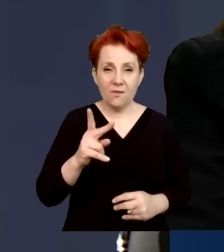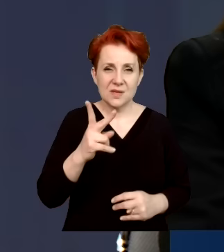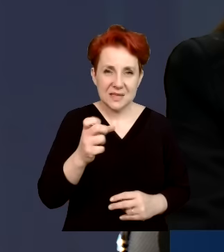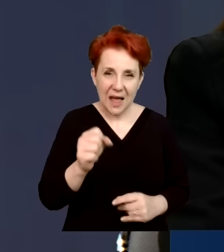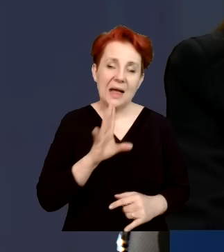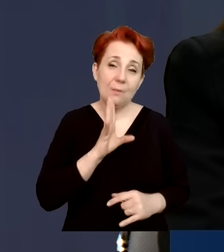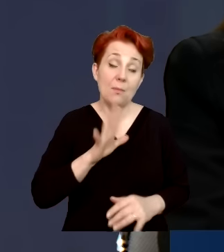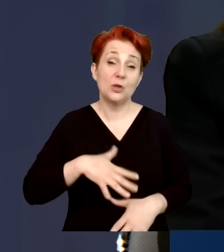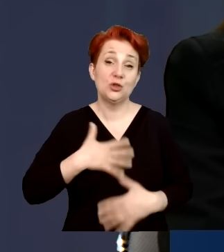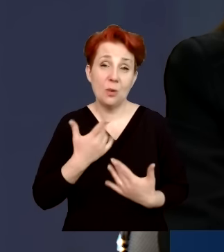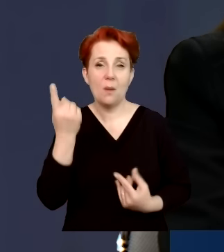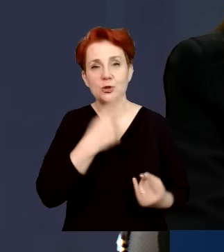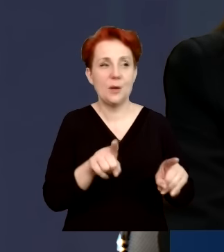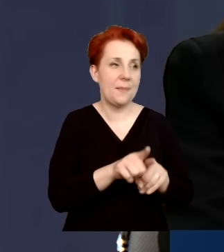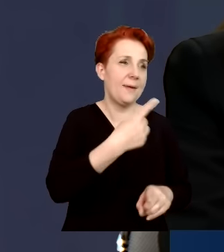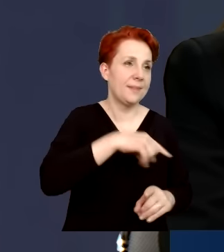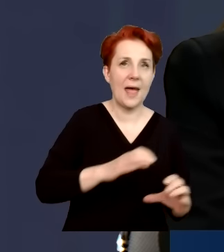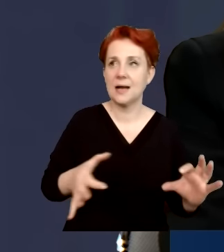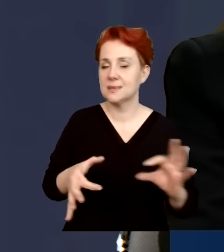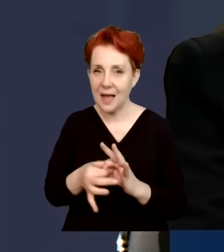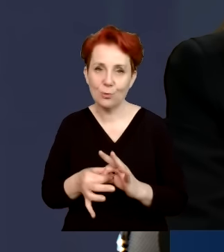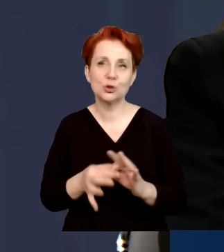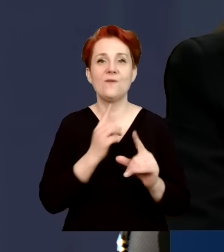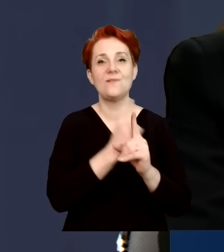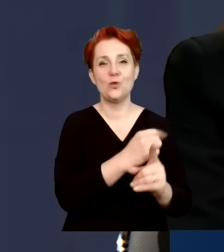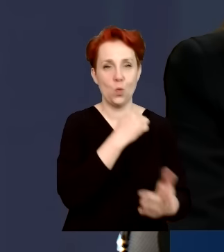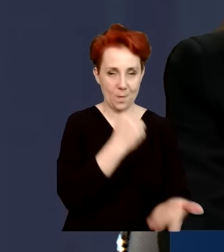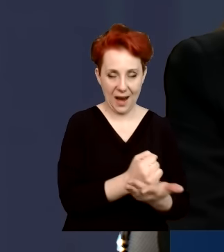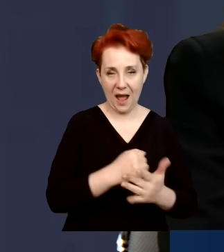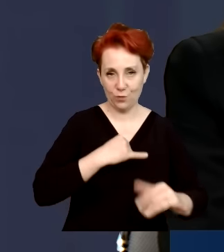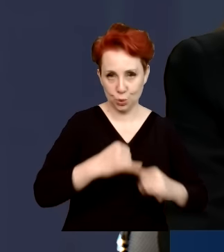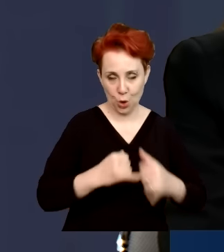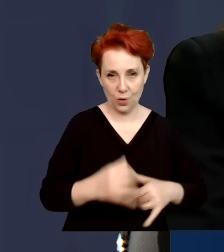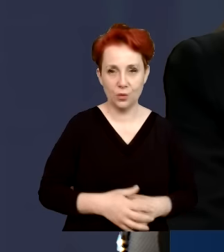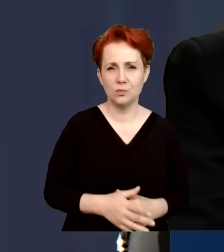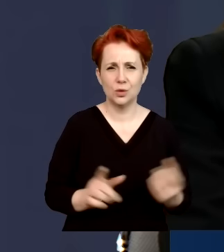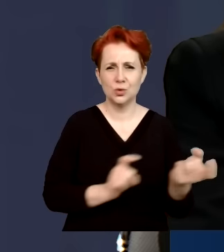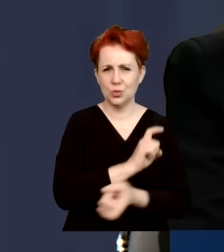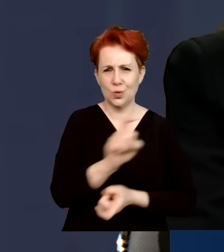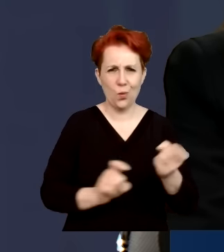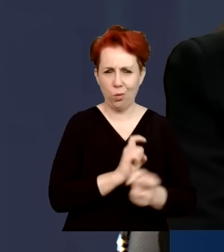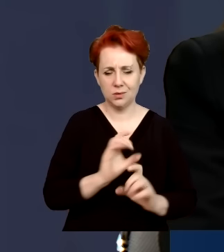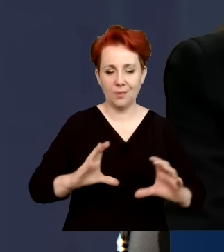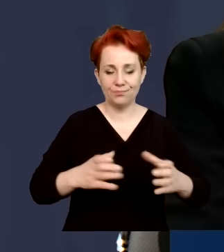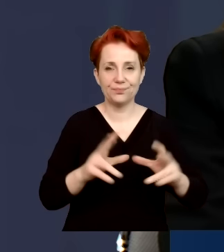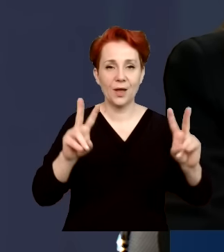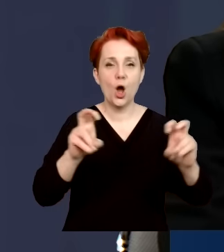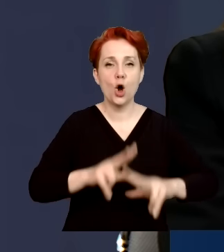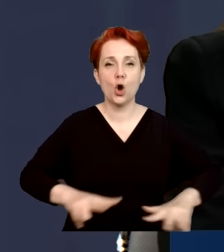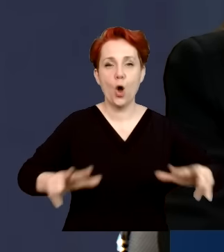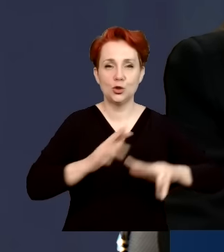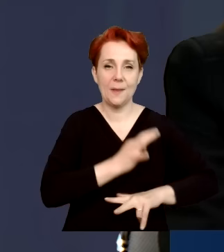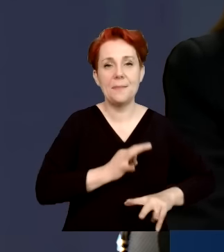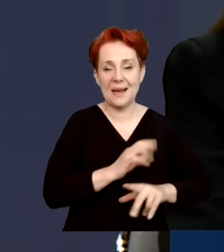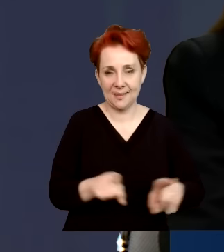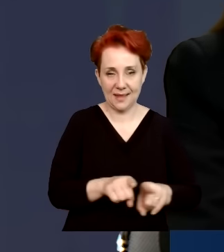że oni są po tej samej stronie praworządności, jak oni przynajmniej tak to twierdzą, więc jakaś kłótnia w rodzinie już nie pierwsza, no bo też mieliśmy ostatnio też kłótnię